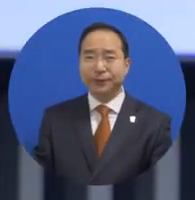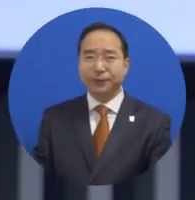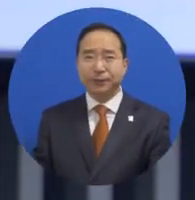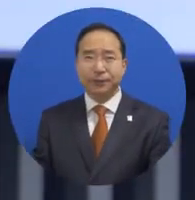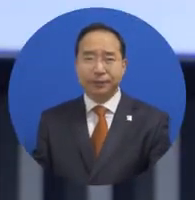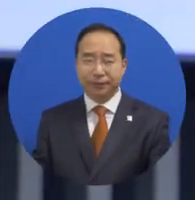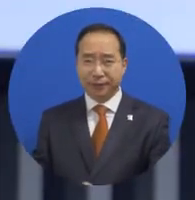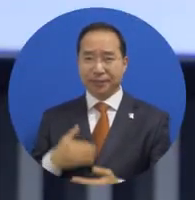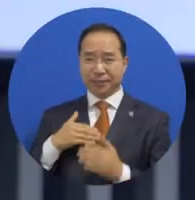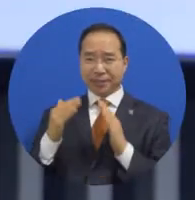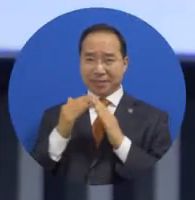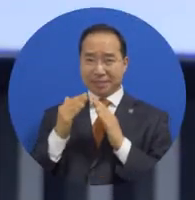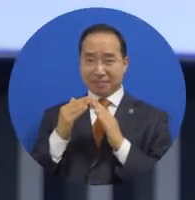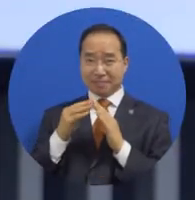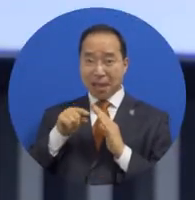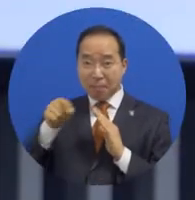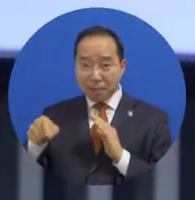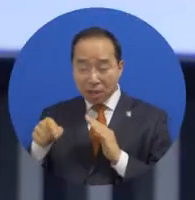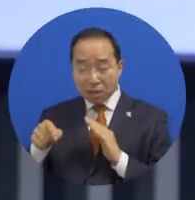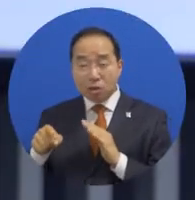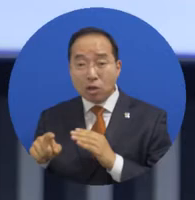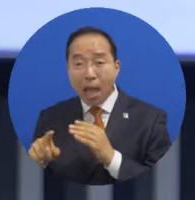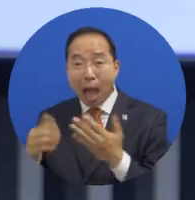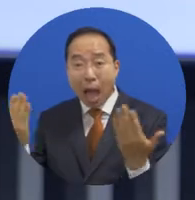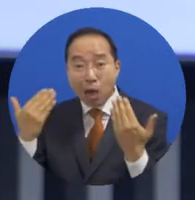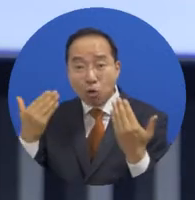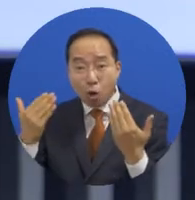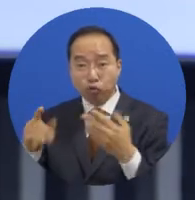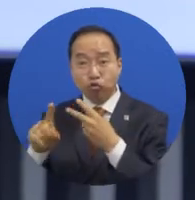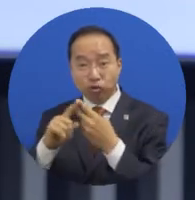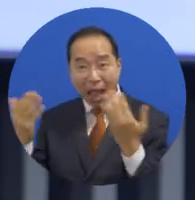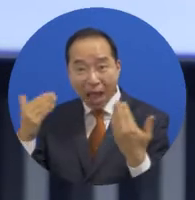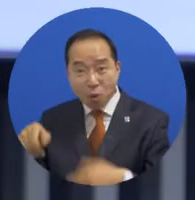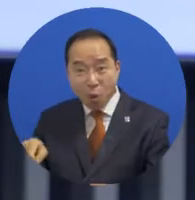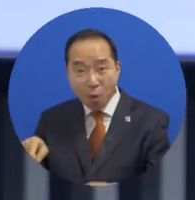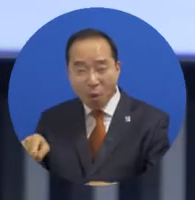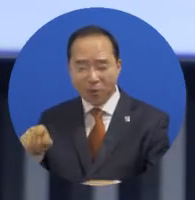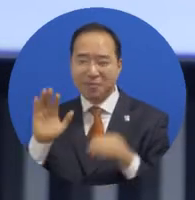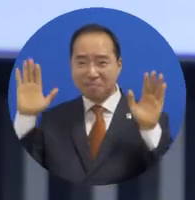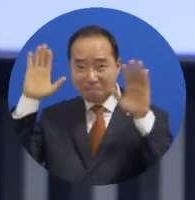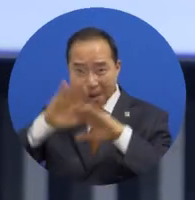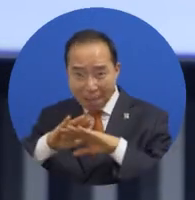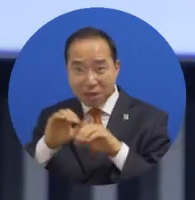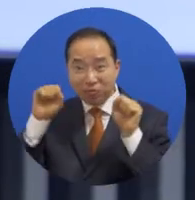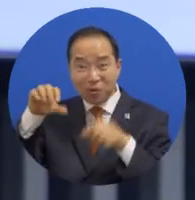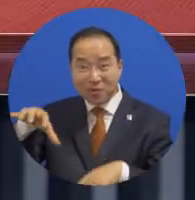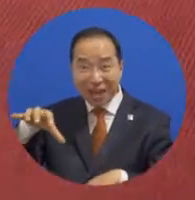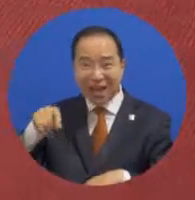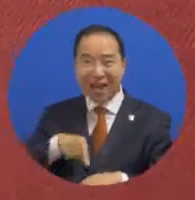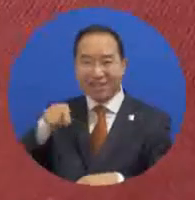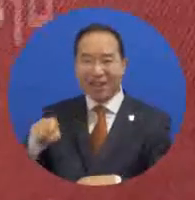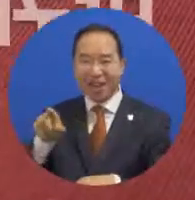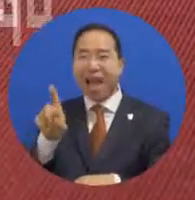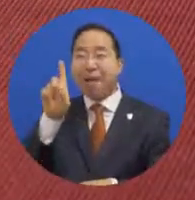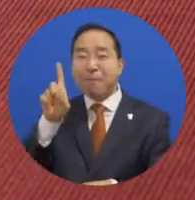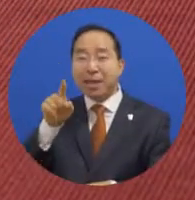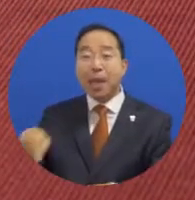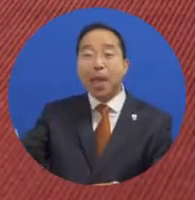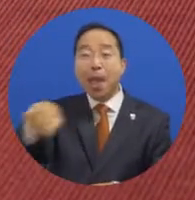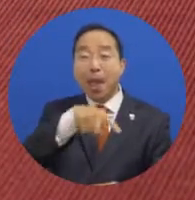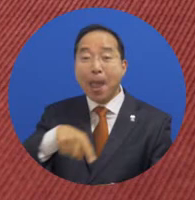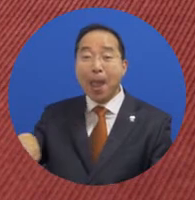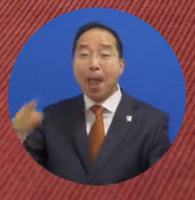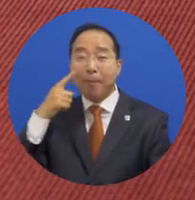어떻게 했냐면요. 저희 집 앞에 또 중학교가 하나 있어요. 달밤에 아무도 없는 그 운동장에 나가서 딱 한 바퀴만